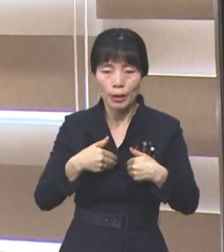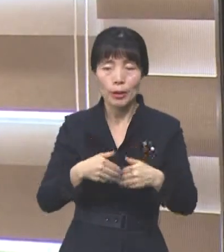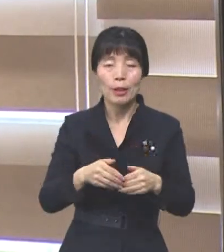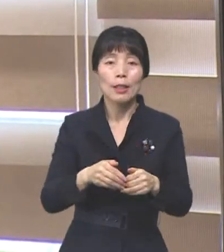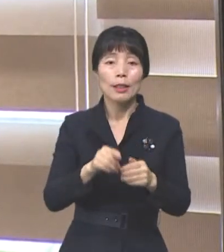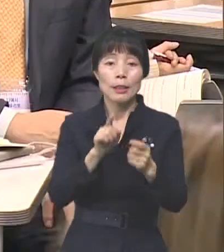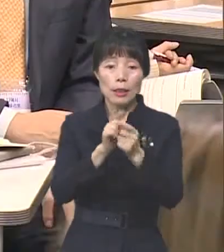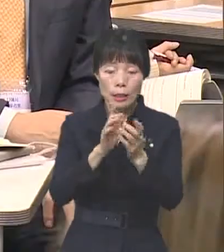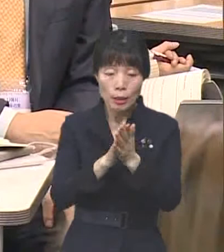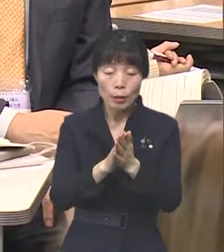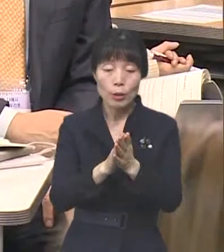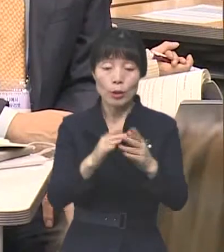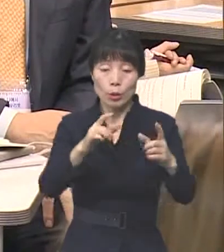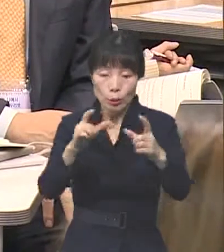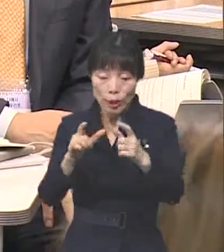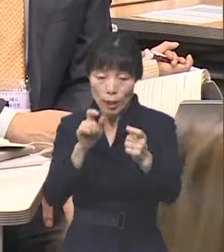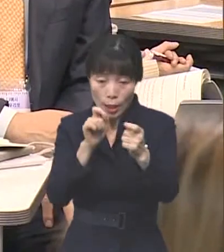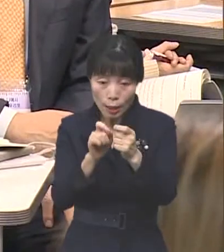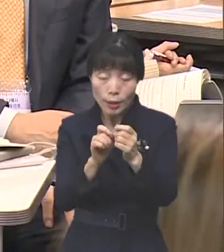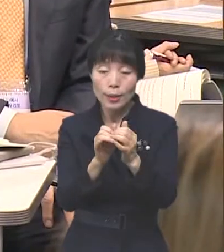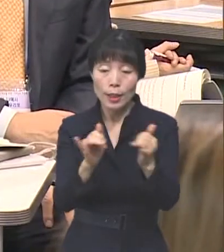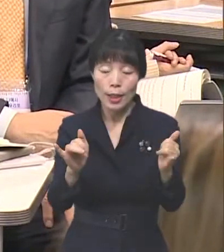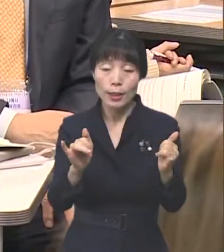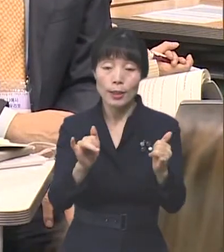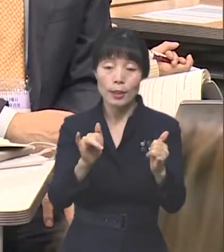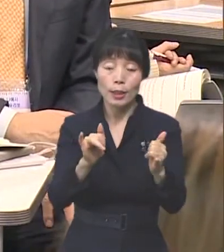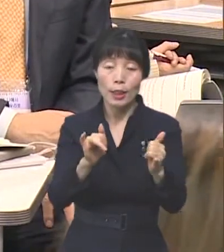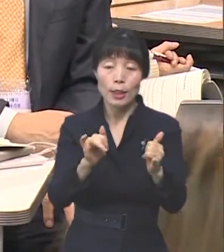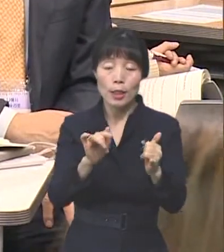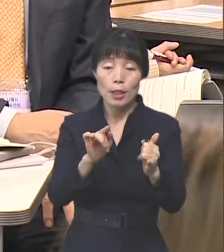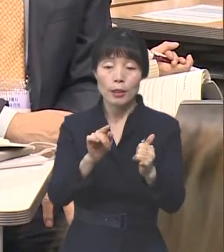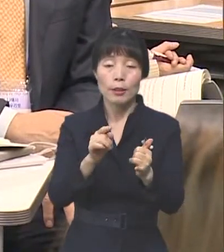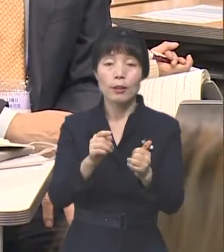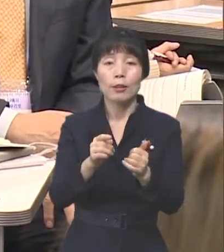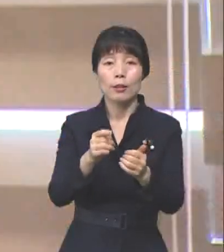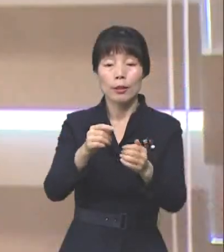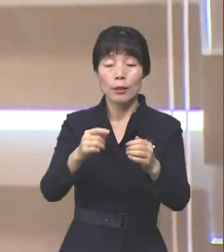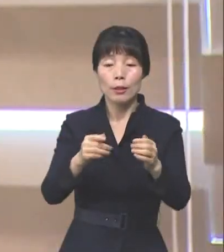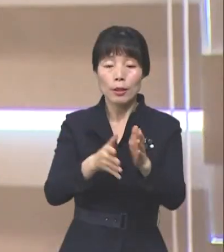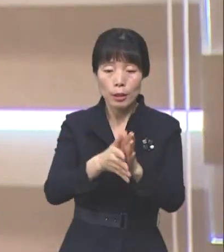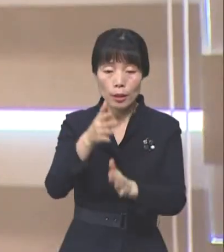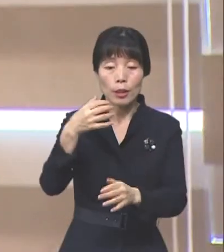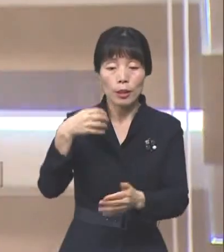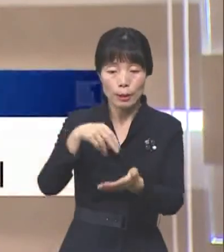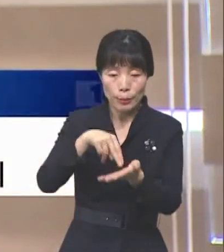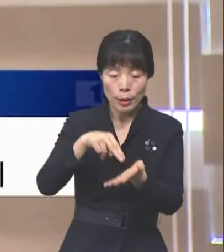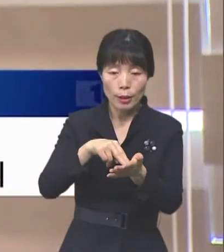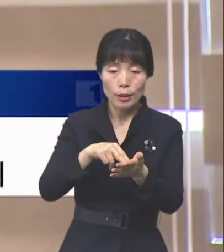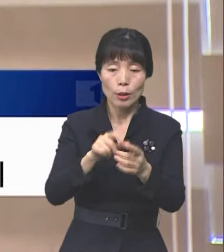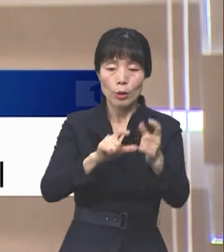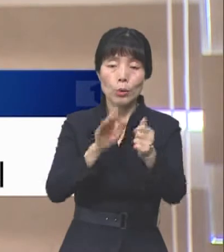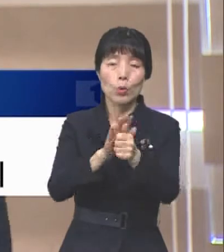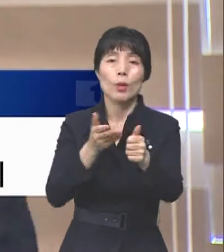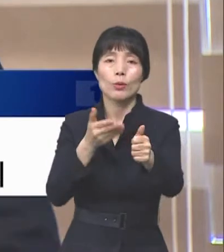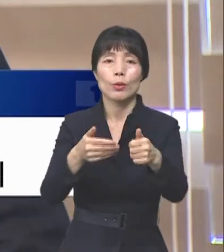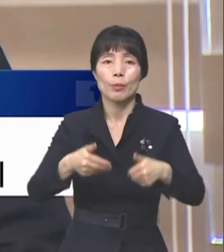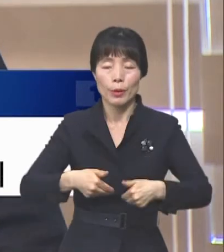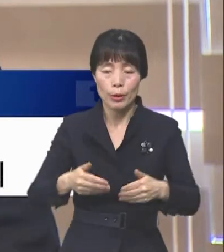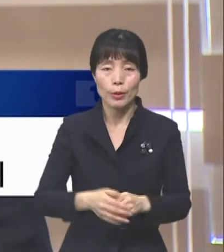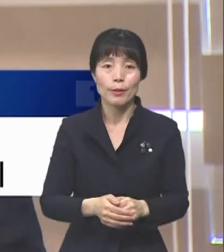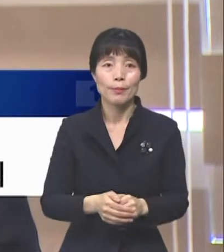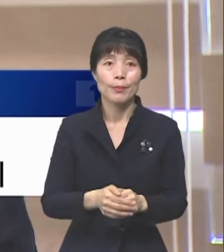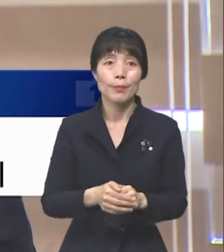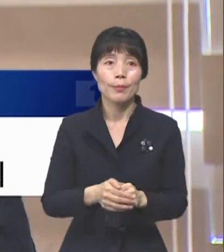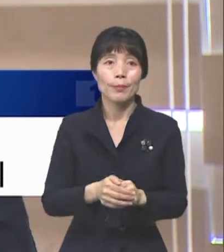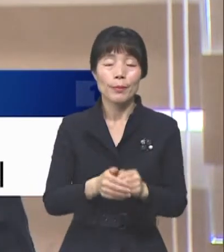주민 가까이에 있는 지방정부의 역할을 확대할 필요가 있다는 겁니다. 생활 수급과 관련되어서는